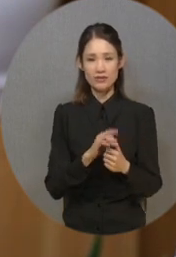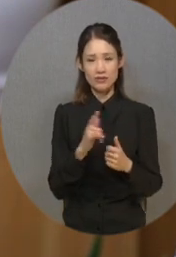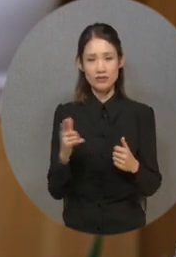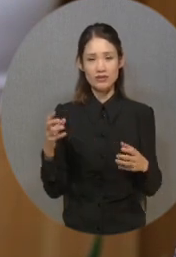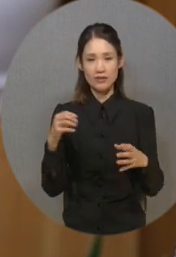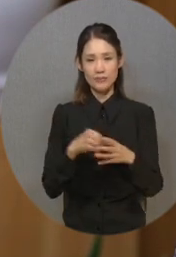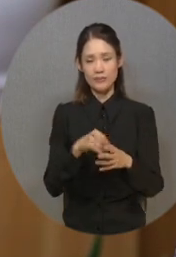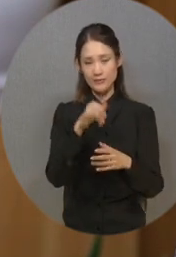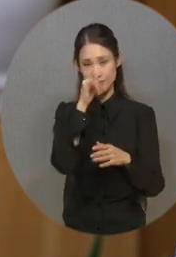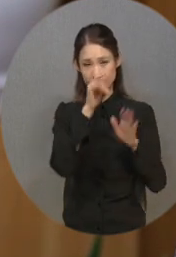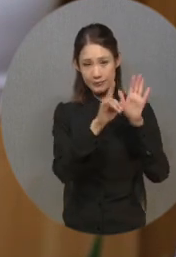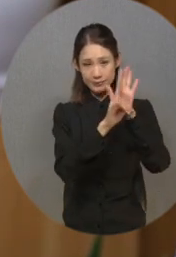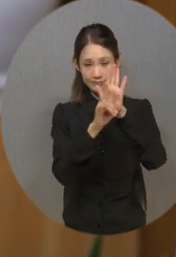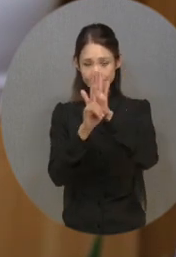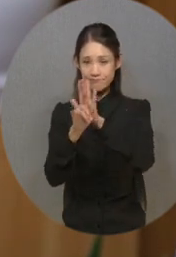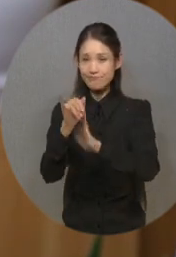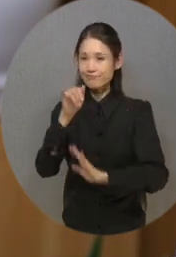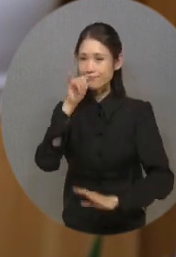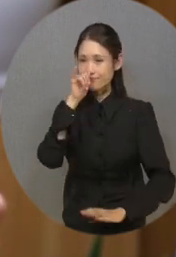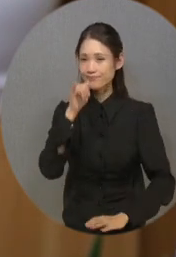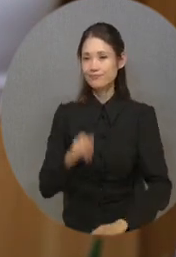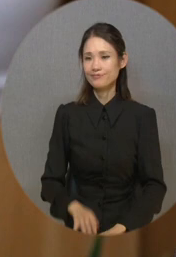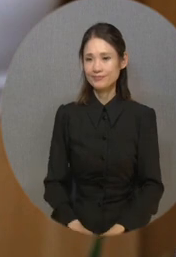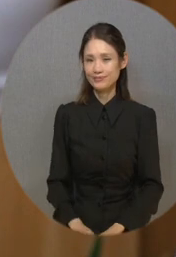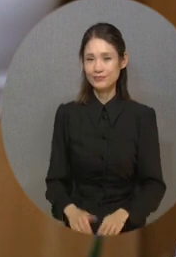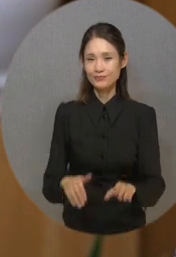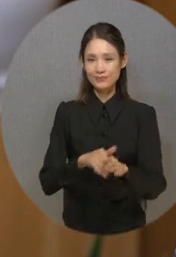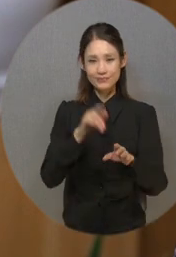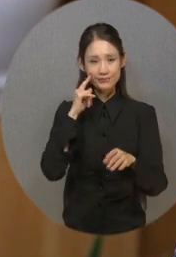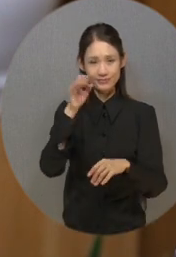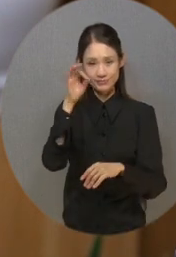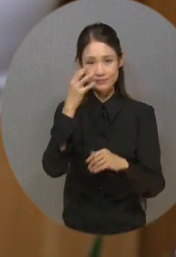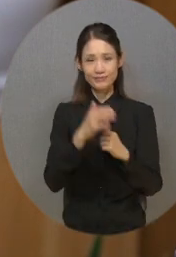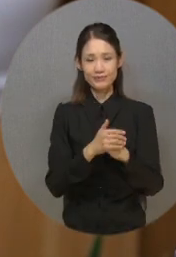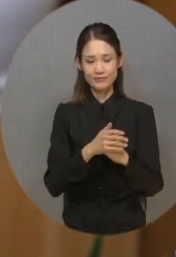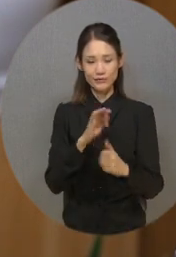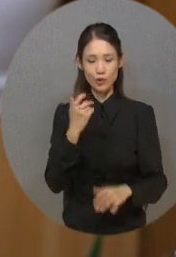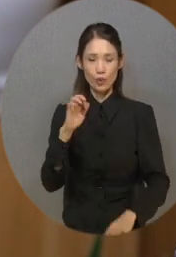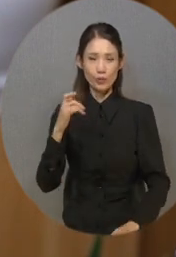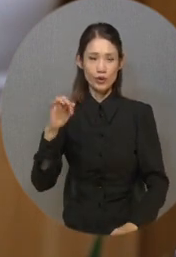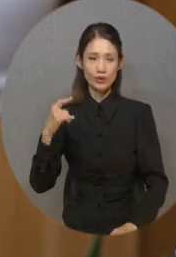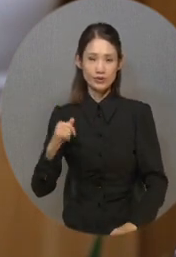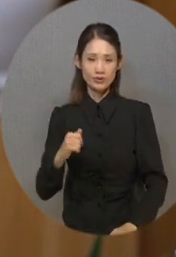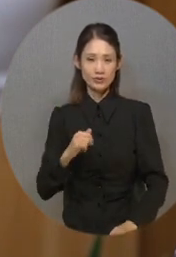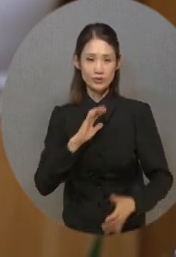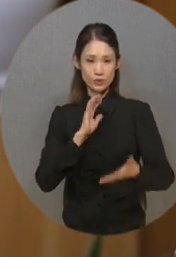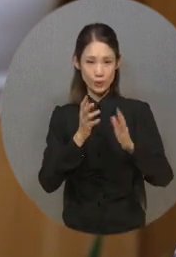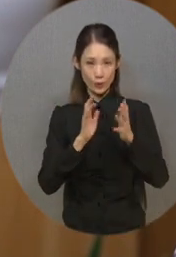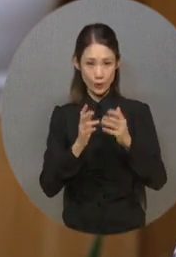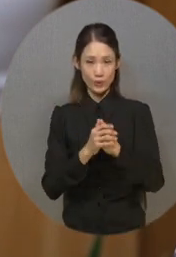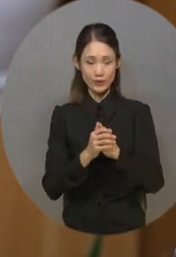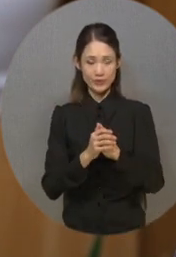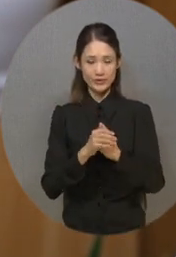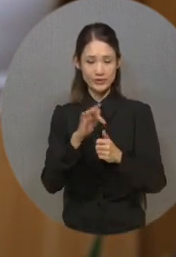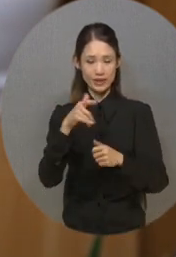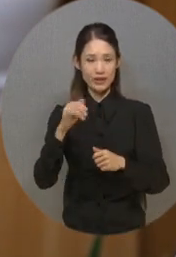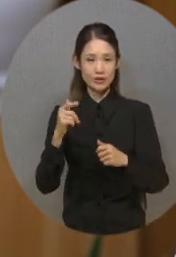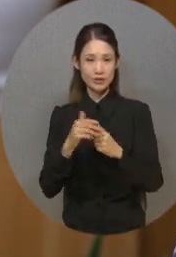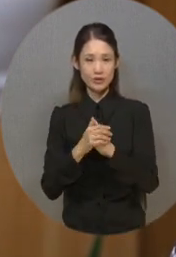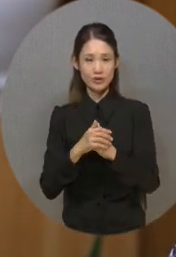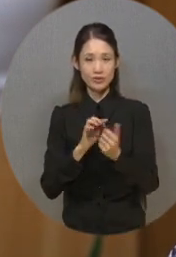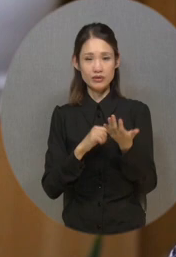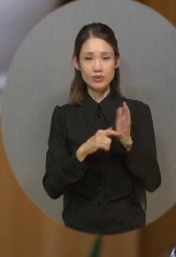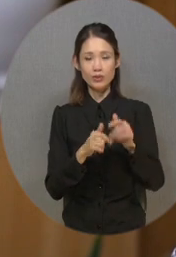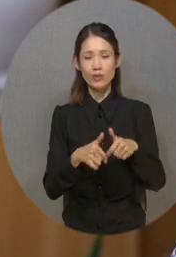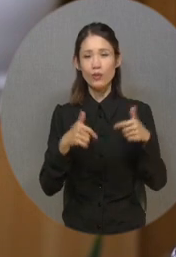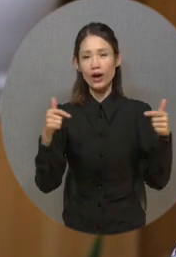되는 전시회 같은 것도 이루어집니다. 그래서 문화예술 컨퍼런스와 같은 토론 네. 그리고 또한 산업적인 측면에서의 어떤